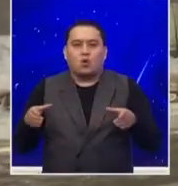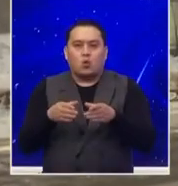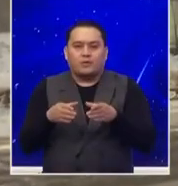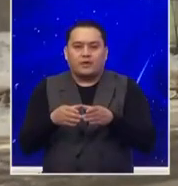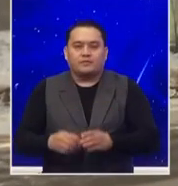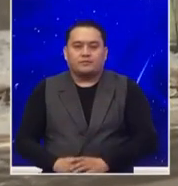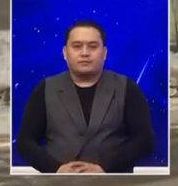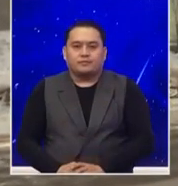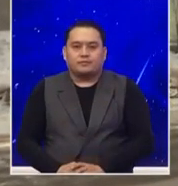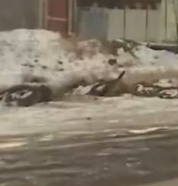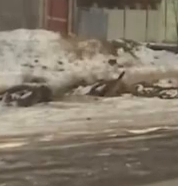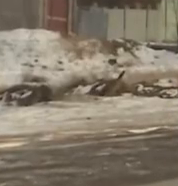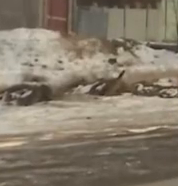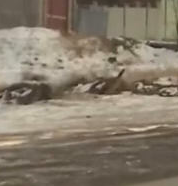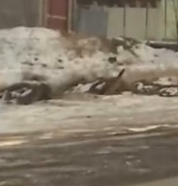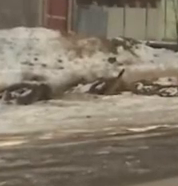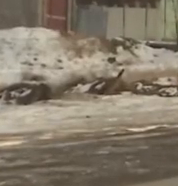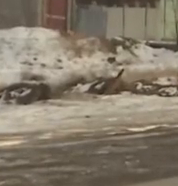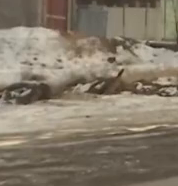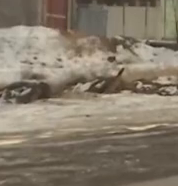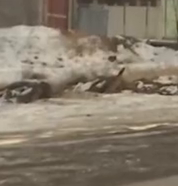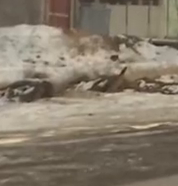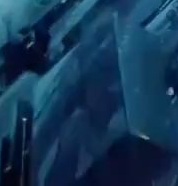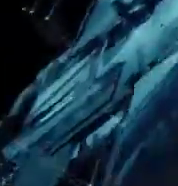Руслан Нурмухамбетов, Асет Дуйсенбек, телеканал Жетысу.